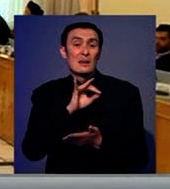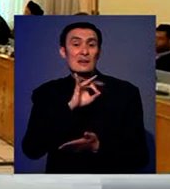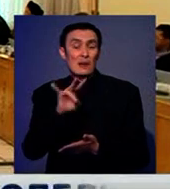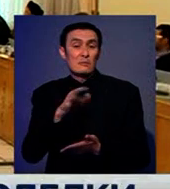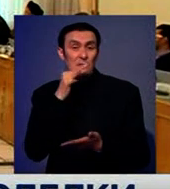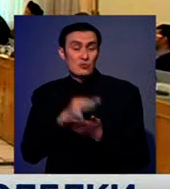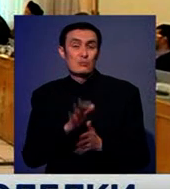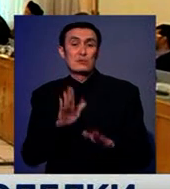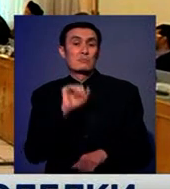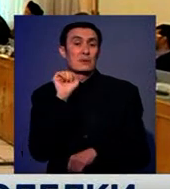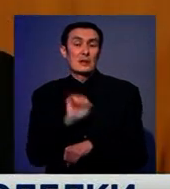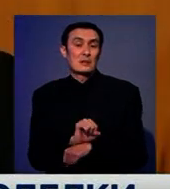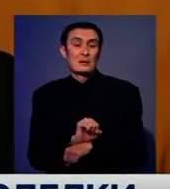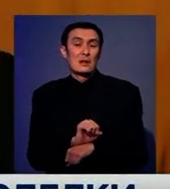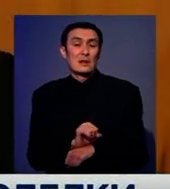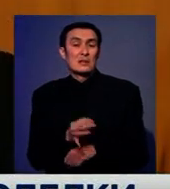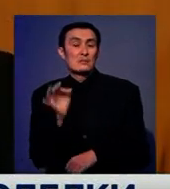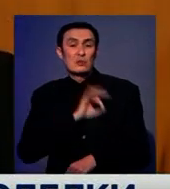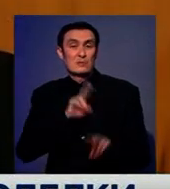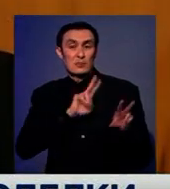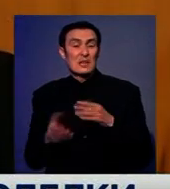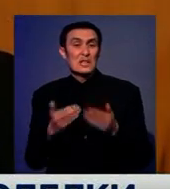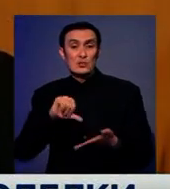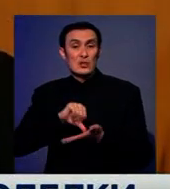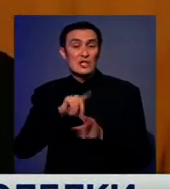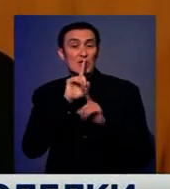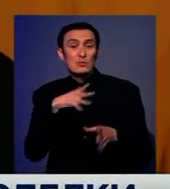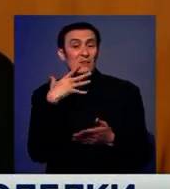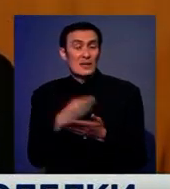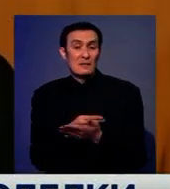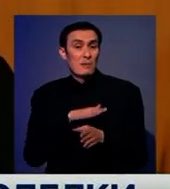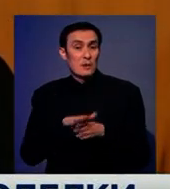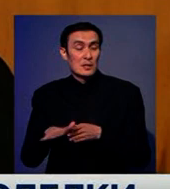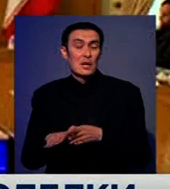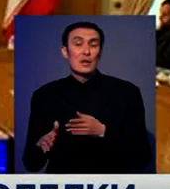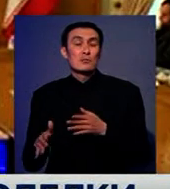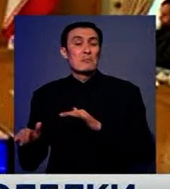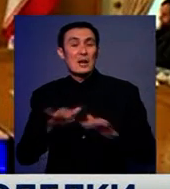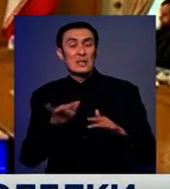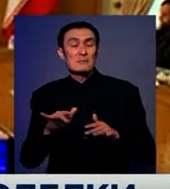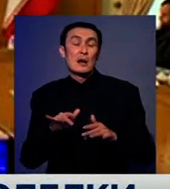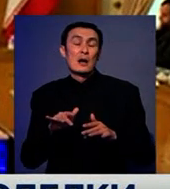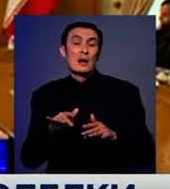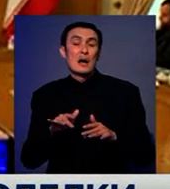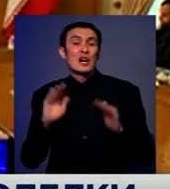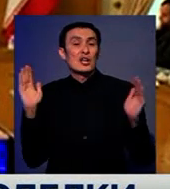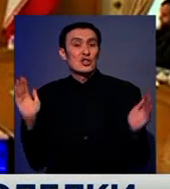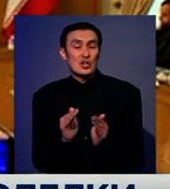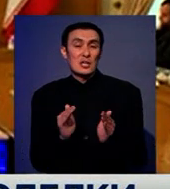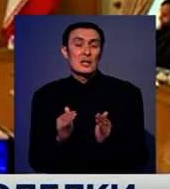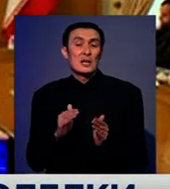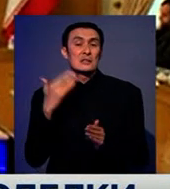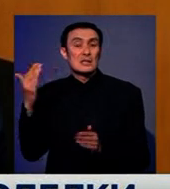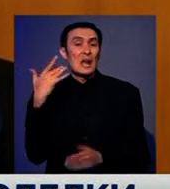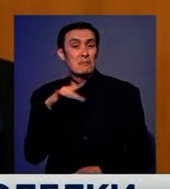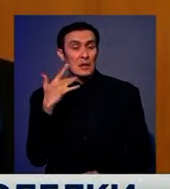что страна прекратит соблюдать обязательства, если участники сделки не выполнят свои, то есть не создадут механизмы обхода ограничений со